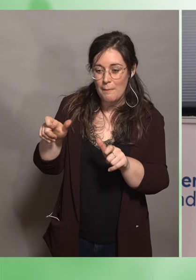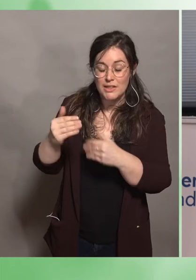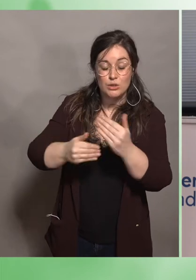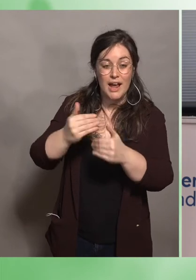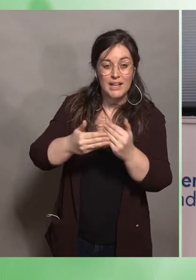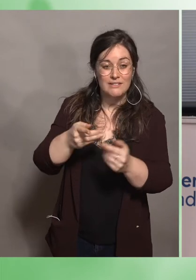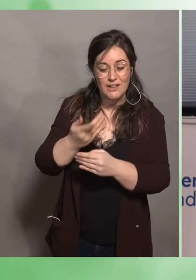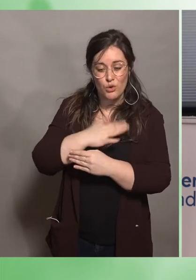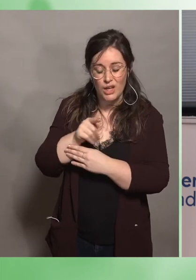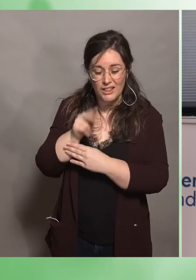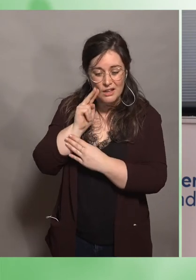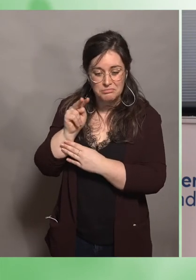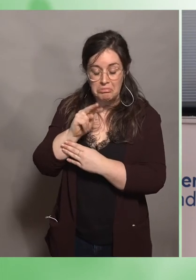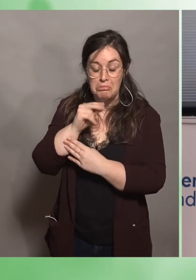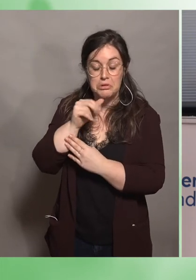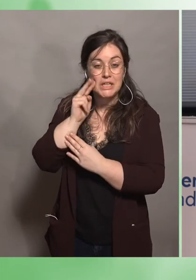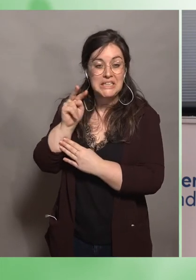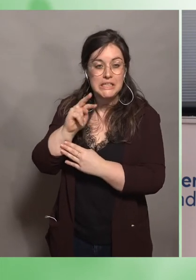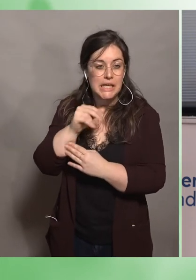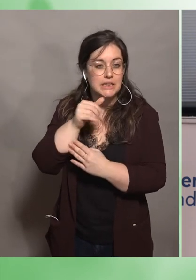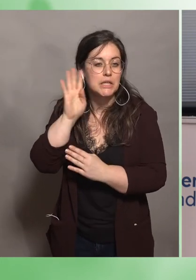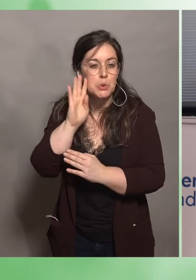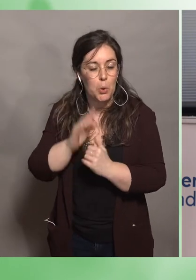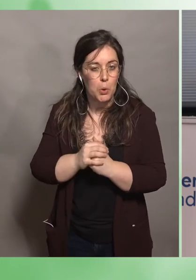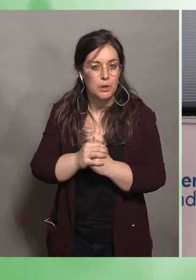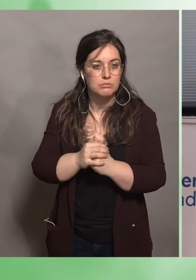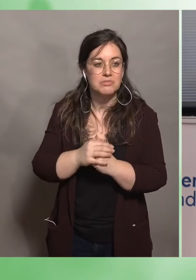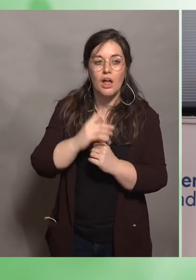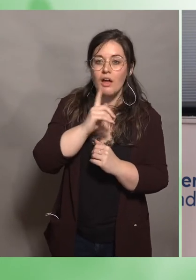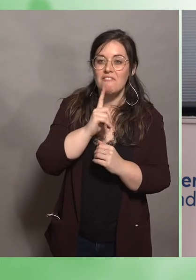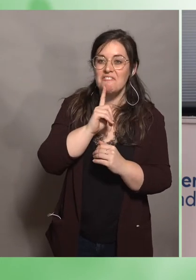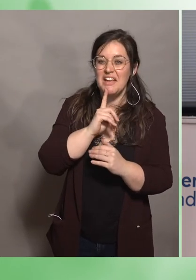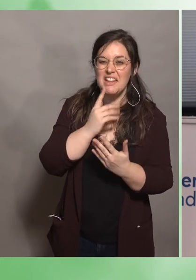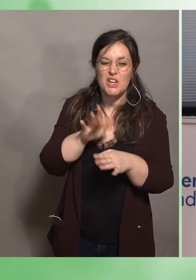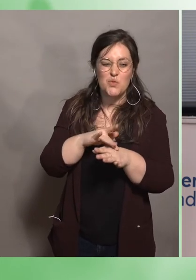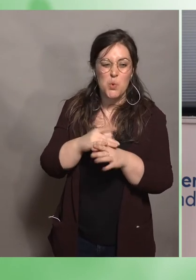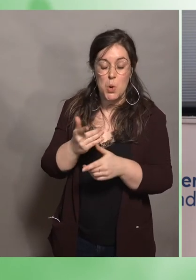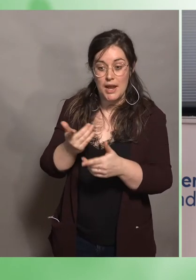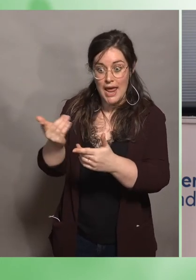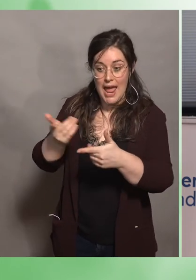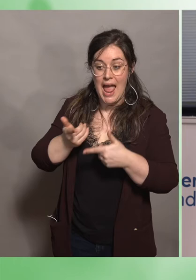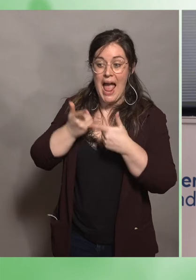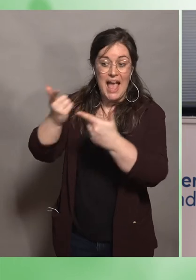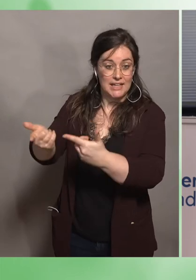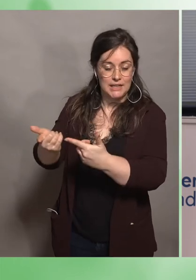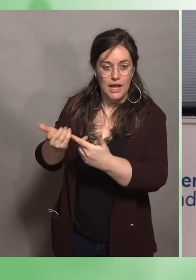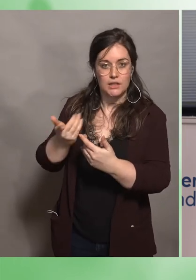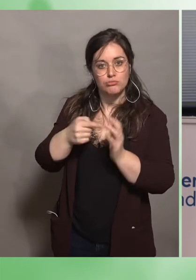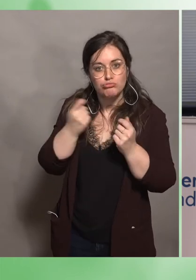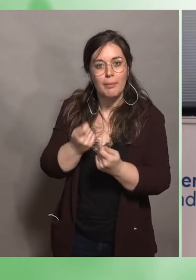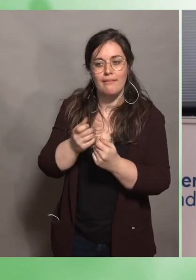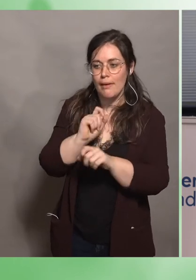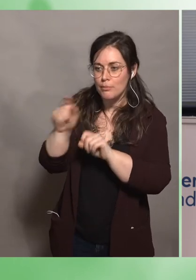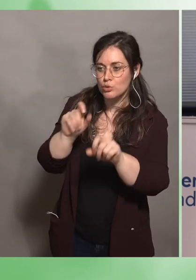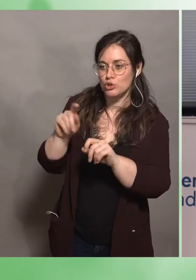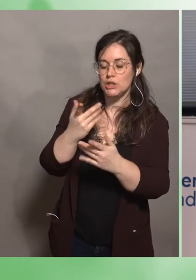Personalentwicklung gerne mal übersehen oder überhört werden, die sich wenig eingeladen fühlen, auch sich zu bewerben, sich zu zeigen, eben weil sie